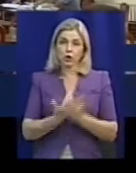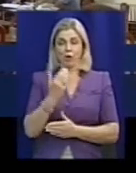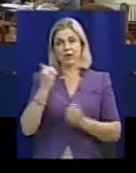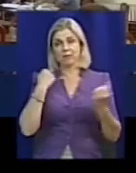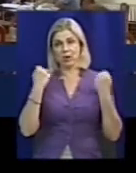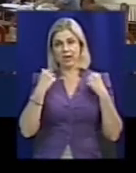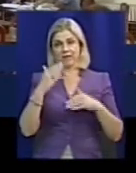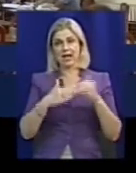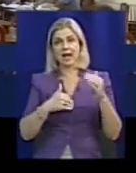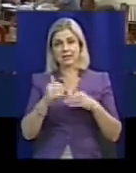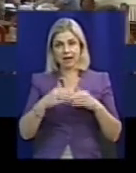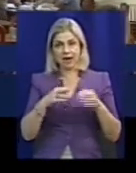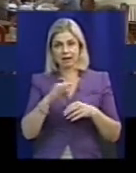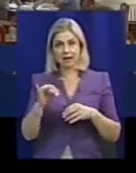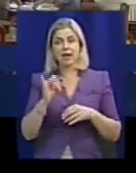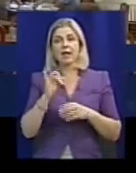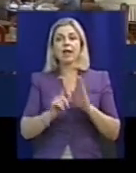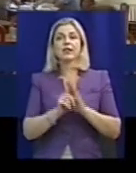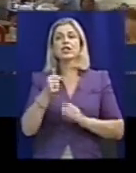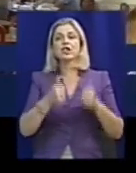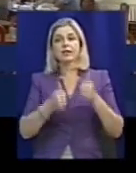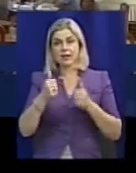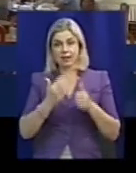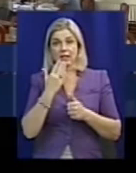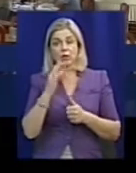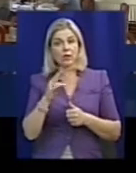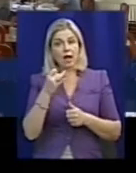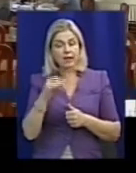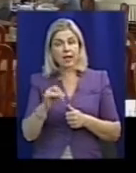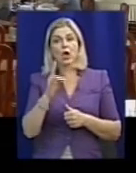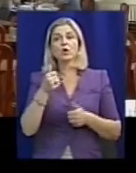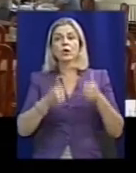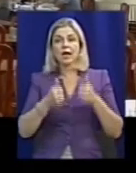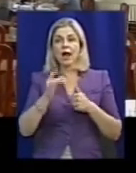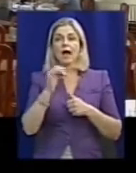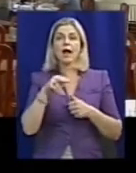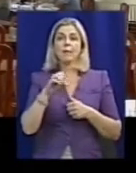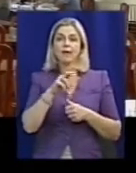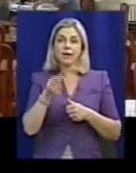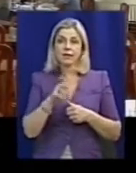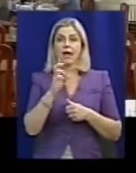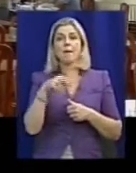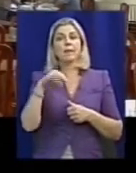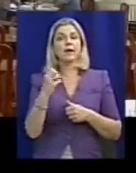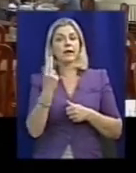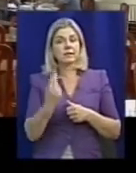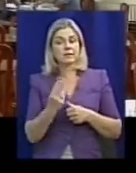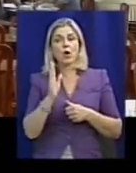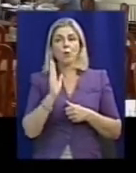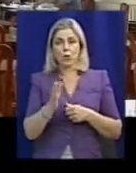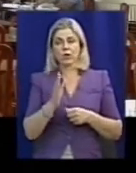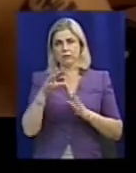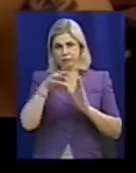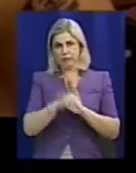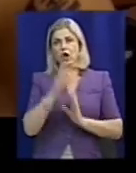розряди, зуміє підвищити свій рейтинг, національний рейтинг. Ну, в турніри з рапіду та бліцу будуть обчислюватися міжнародні